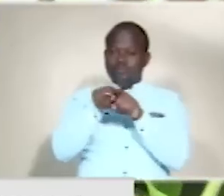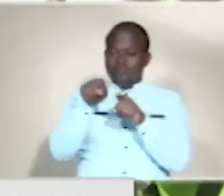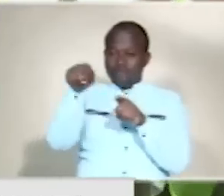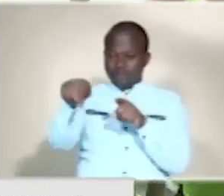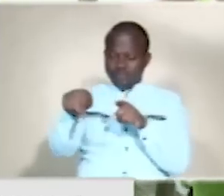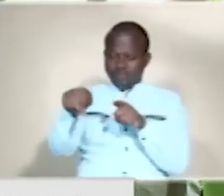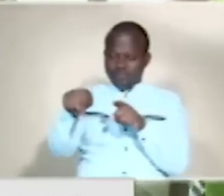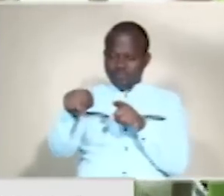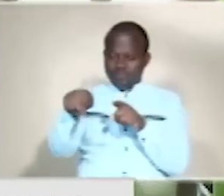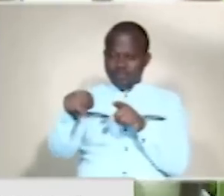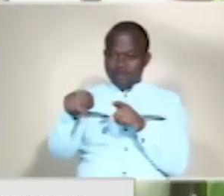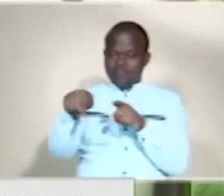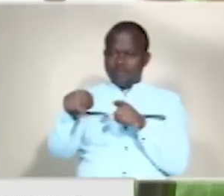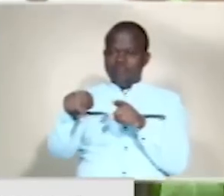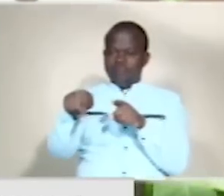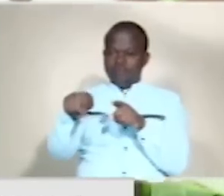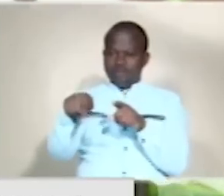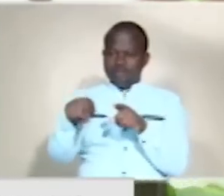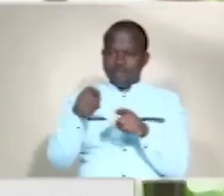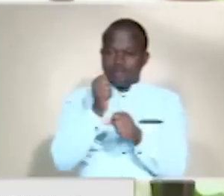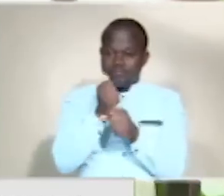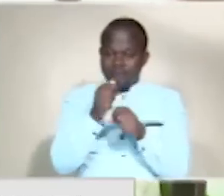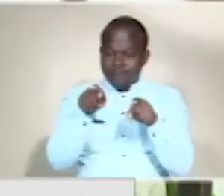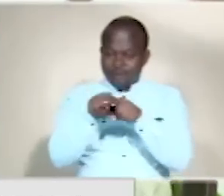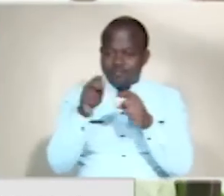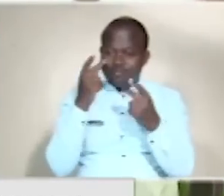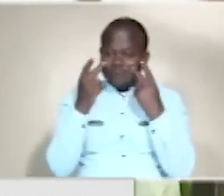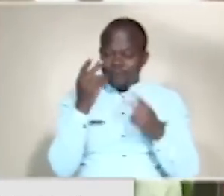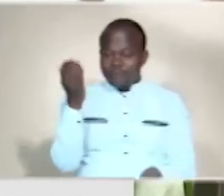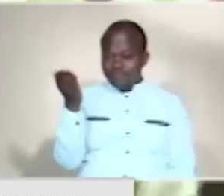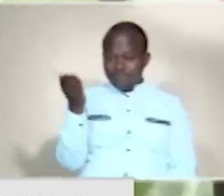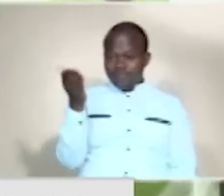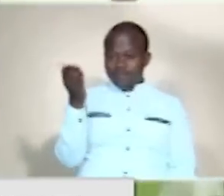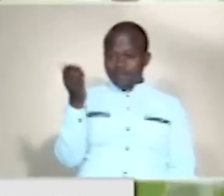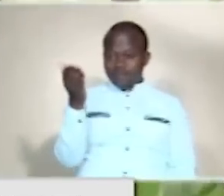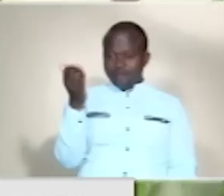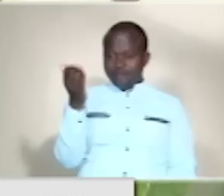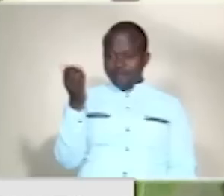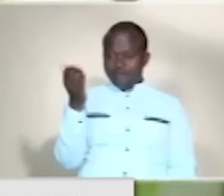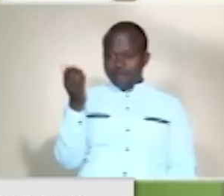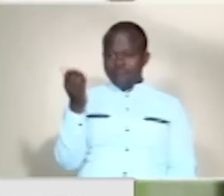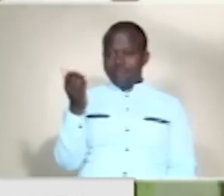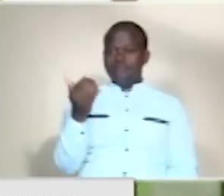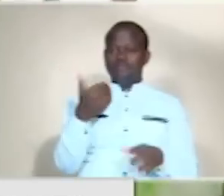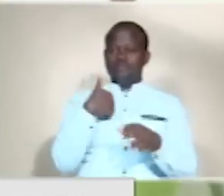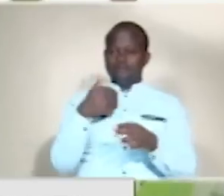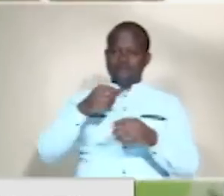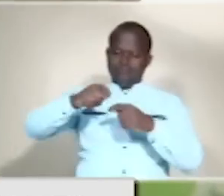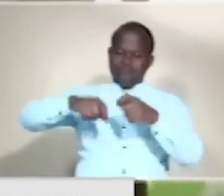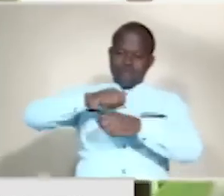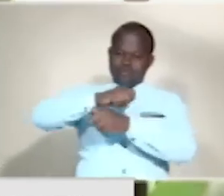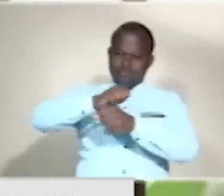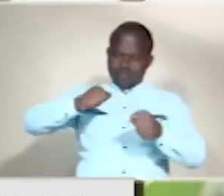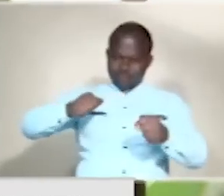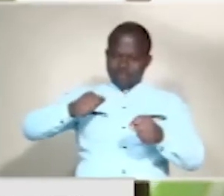n'urunguru hanyuma ndabigenza gutya nite mfata iyi sentire